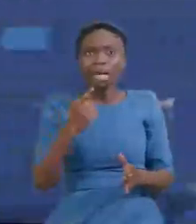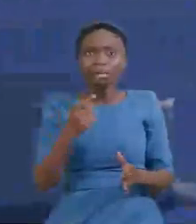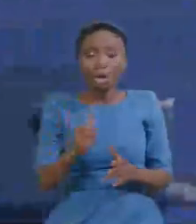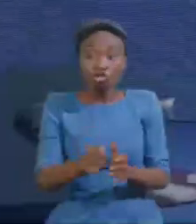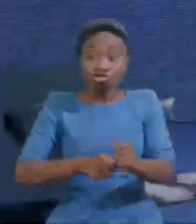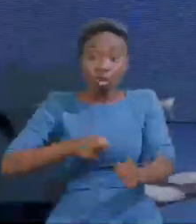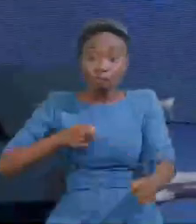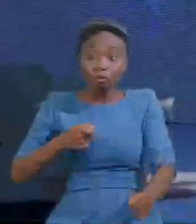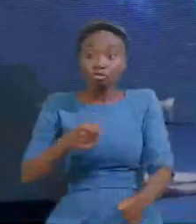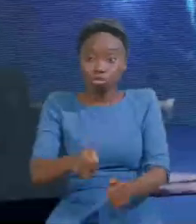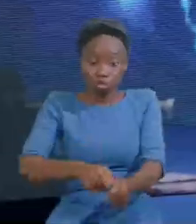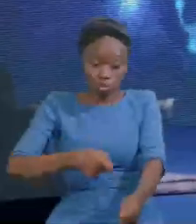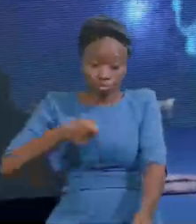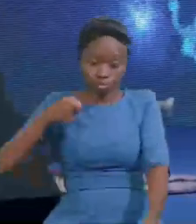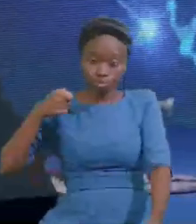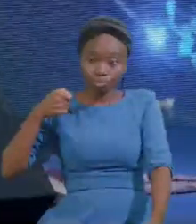Et Dieu a dit à Moïse,